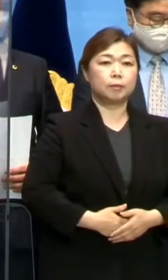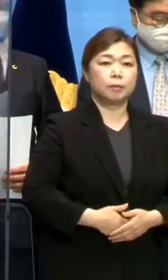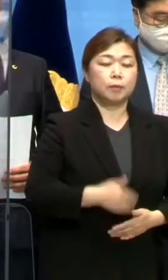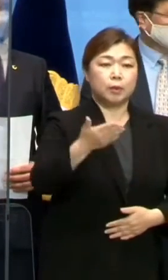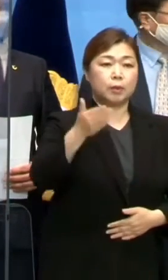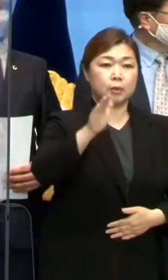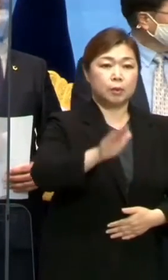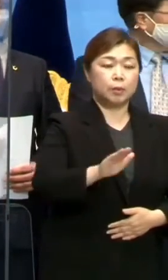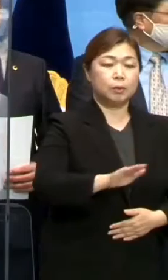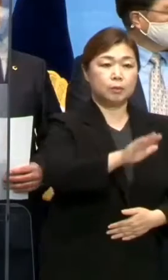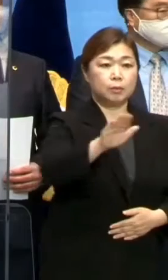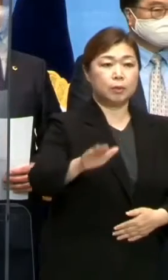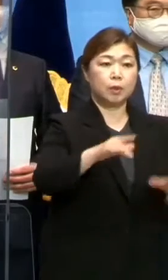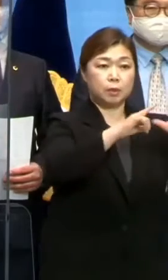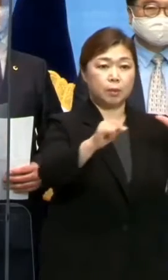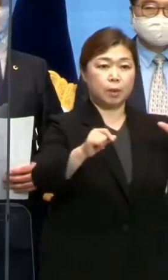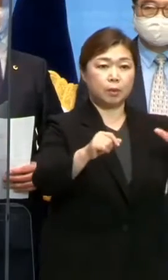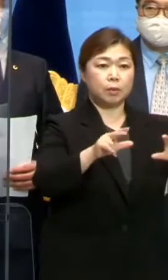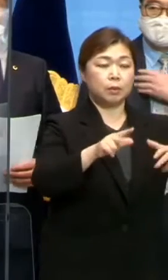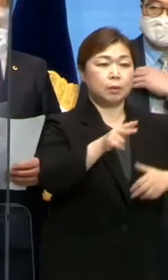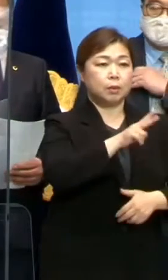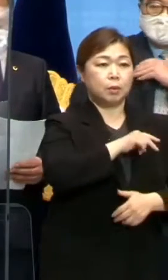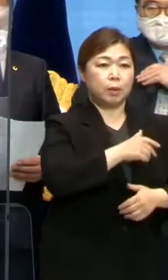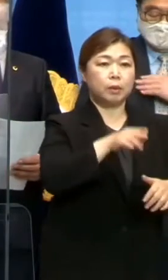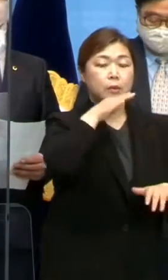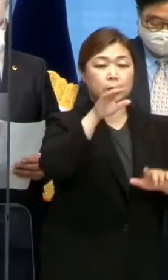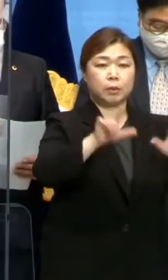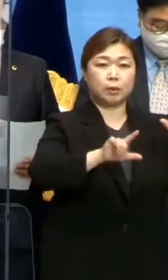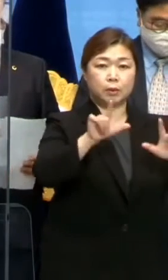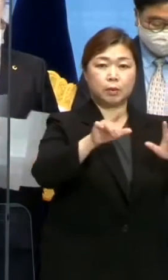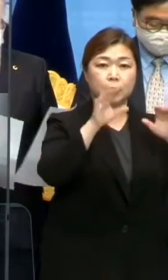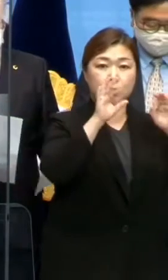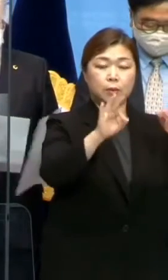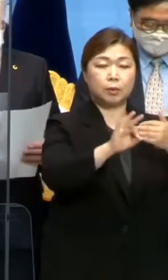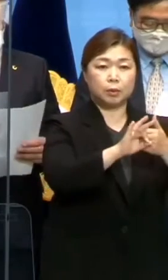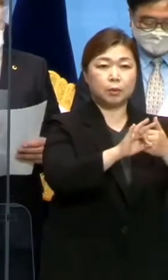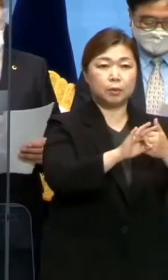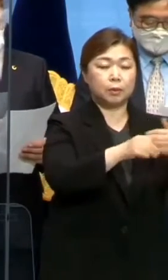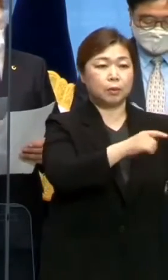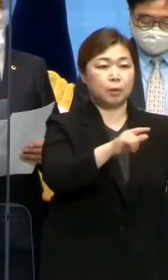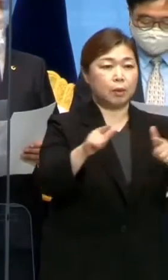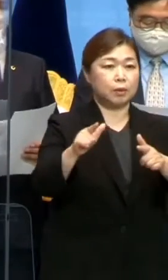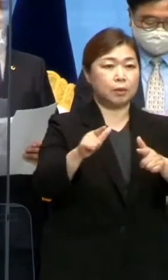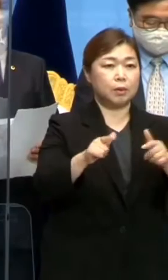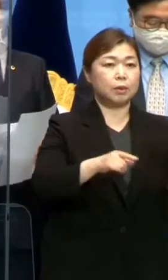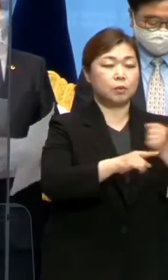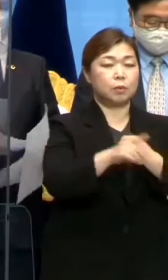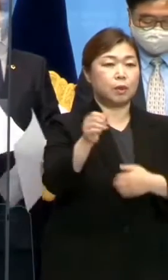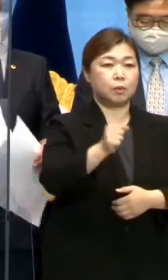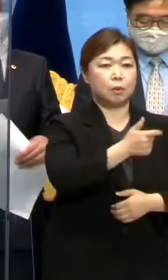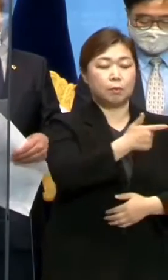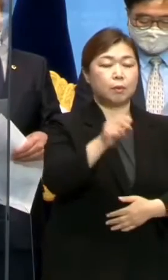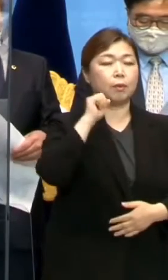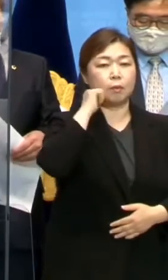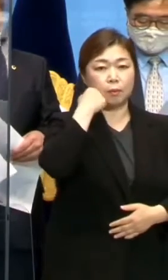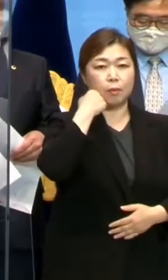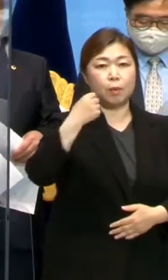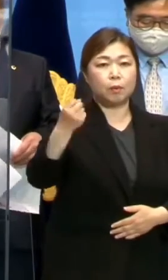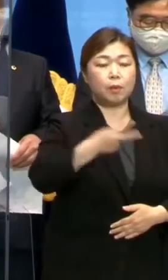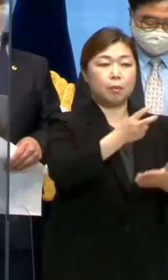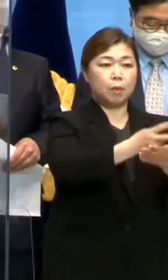그렇지만 우리 지방의회 현실은 아 여러가지로 매우 어렵고 어